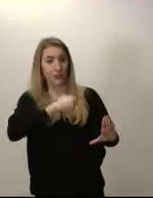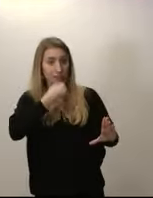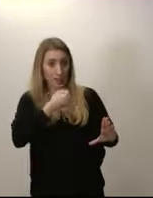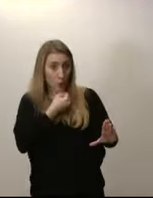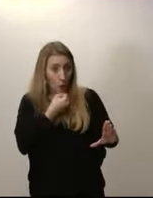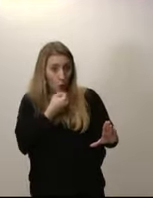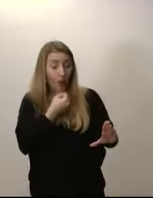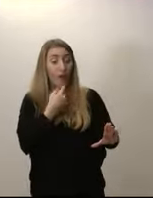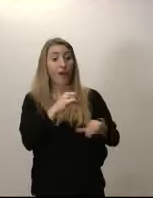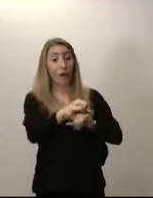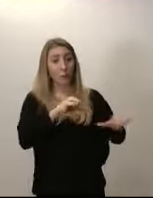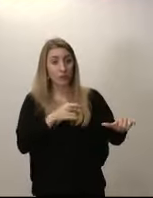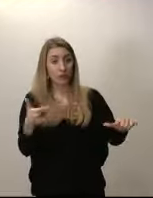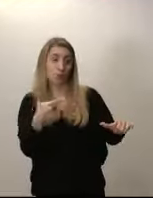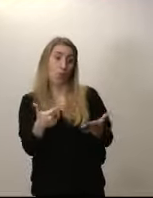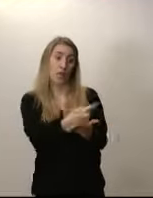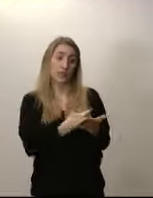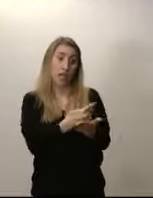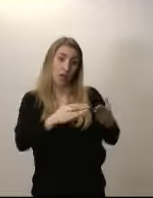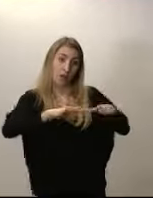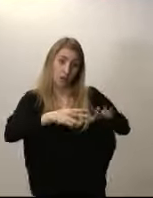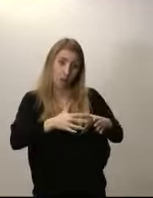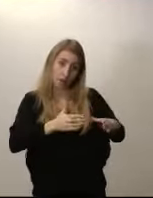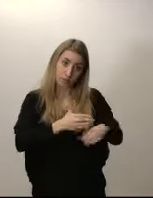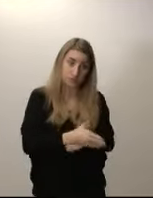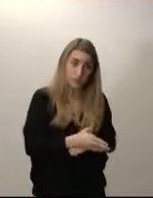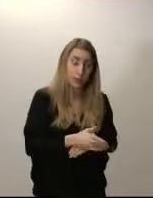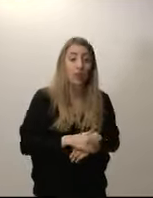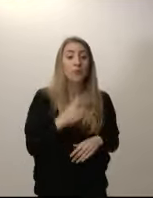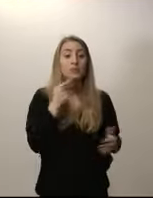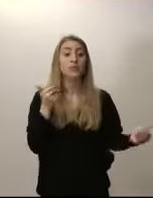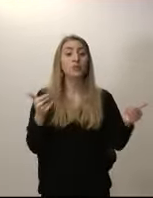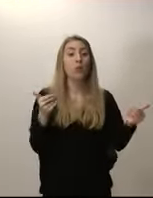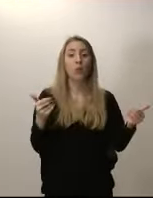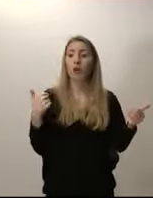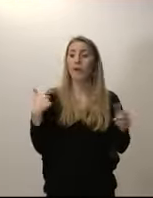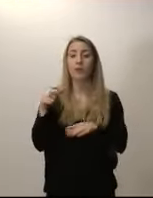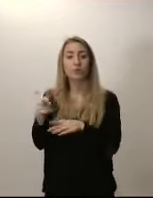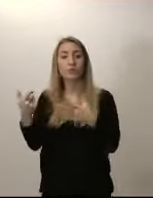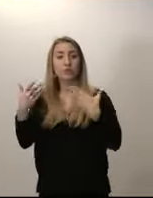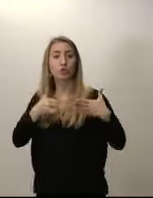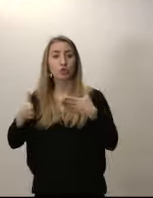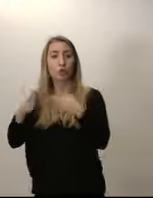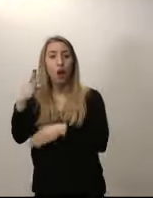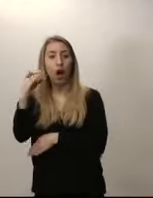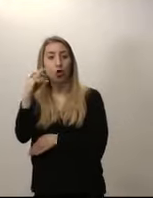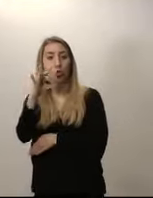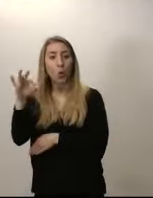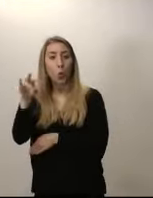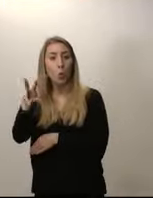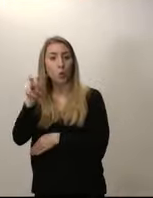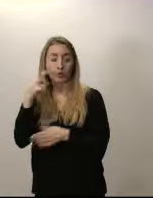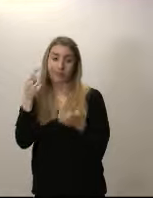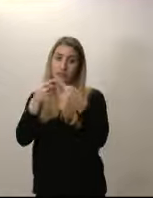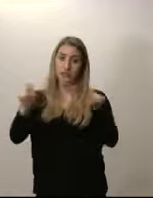des revenus moyens. Pas comme la résidence senior qui a été fait chemin des coteaux. Donc on pense que